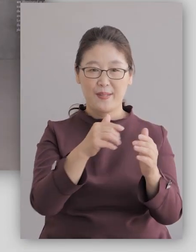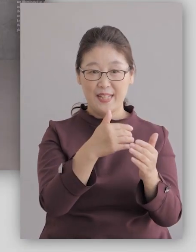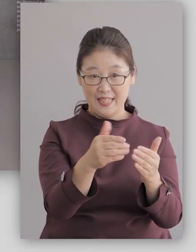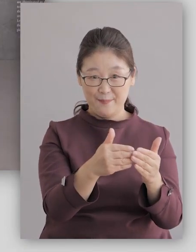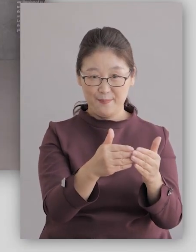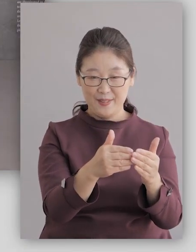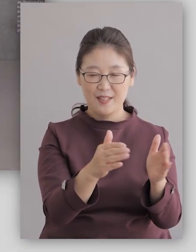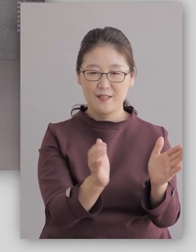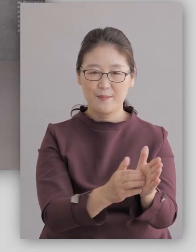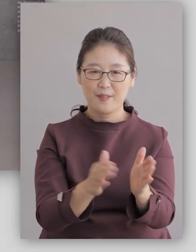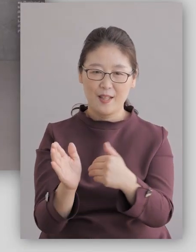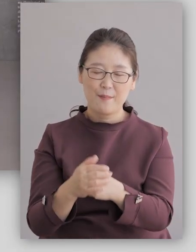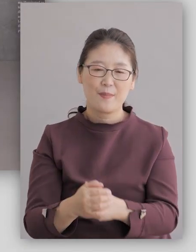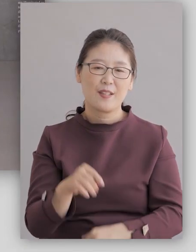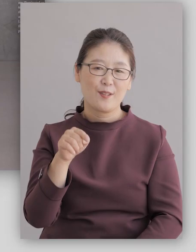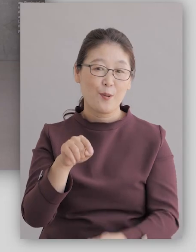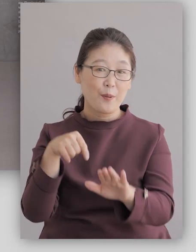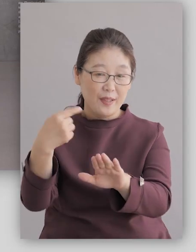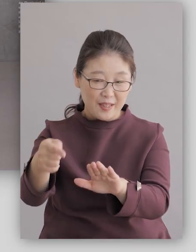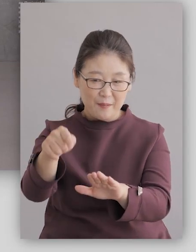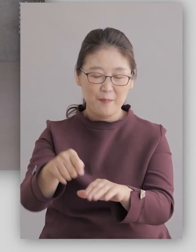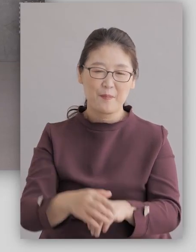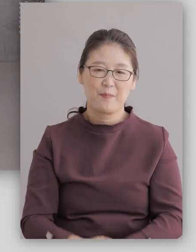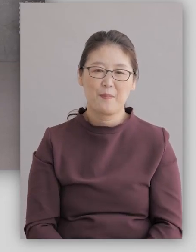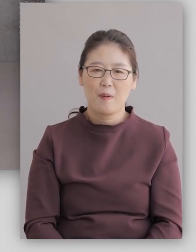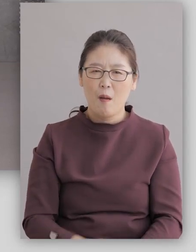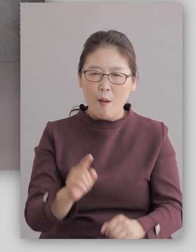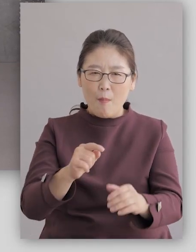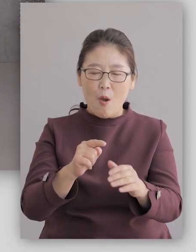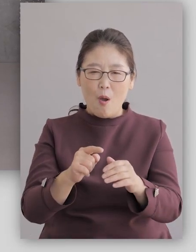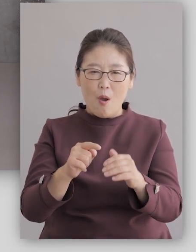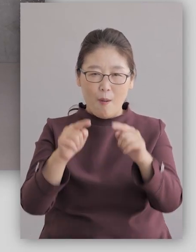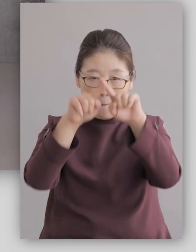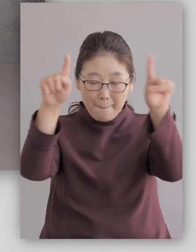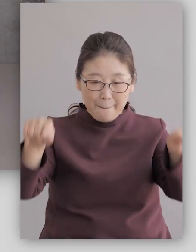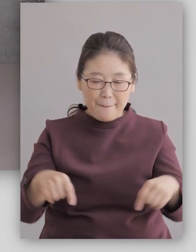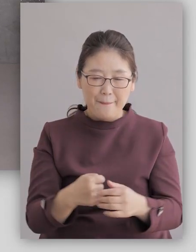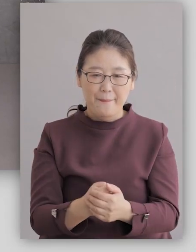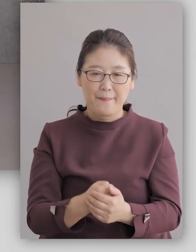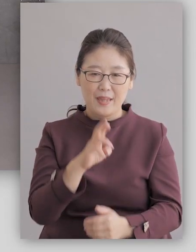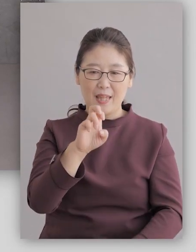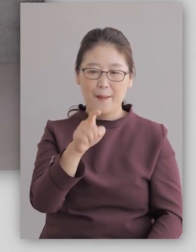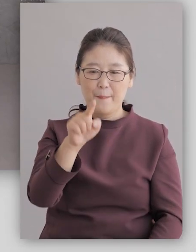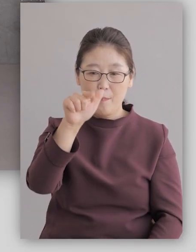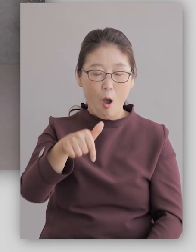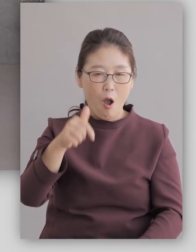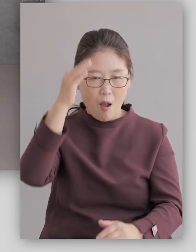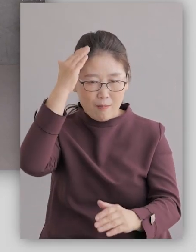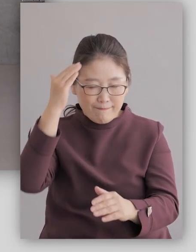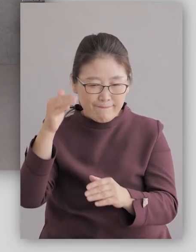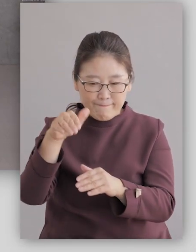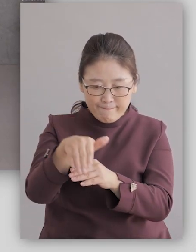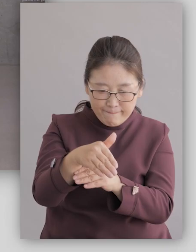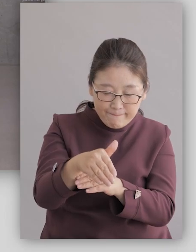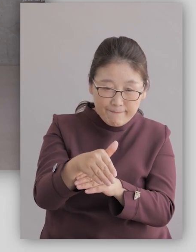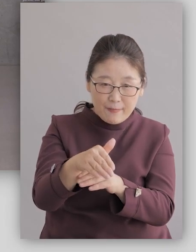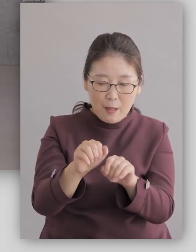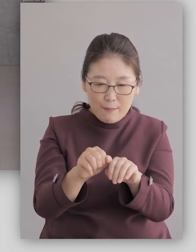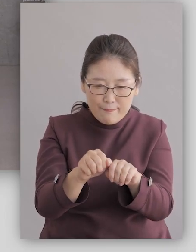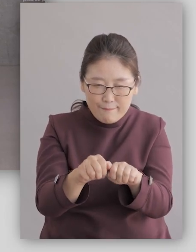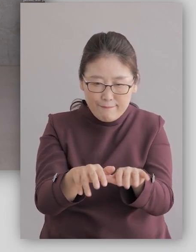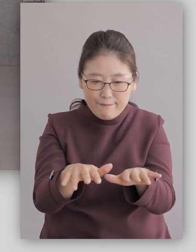다음에 윤영견 작가님은 화면에 번지는 목빛을 통해서 지지체로서의